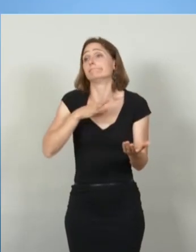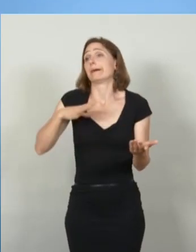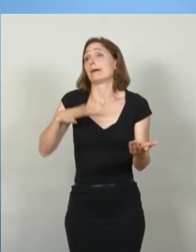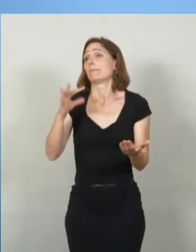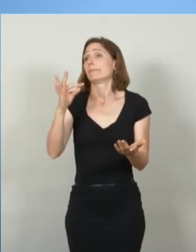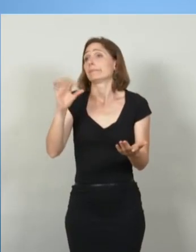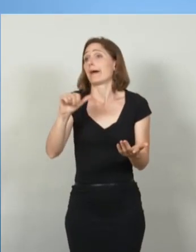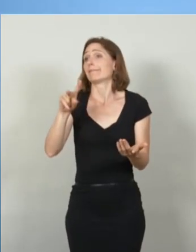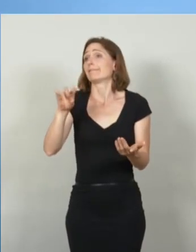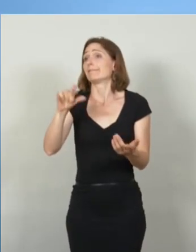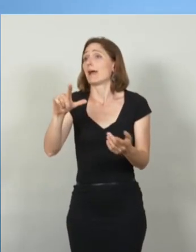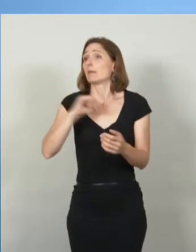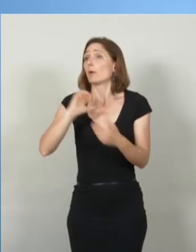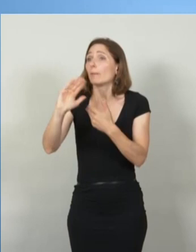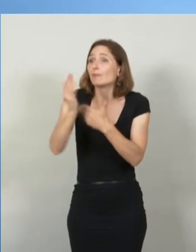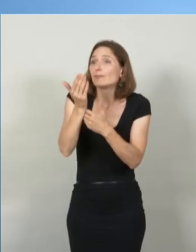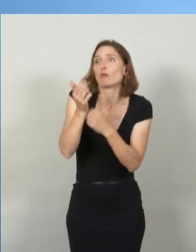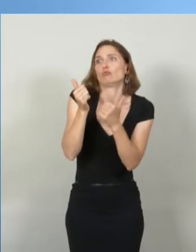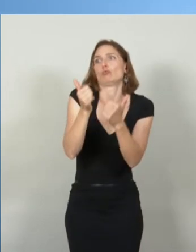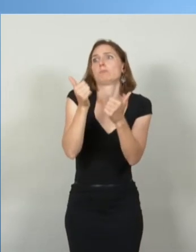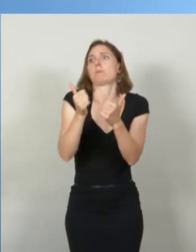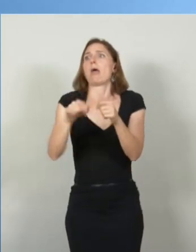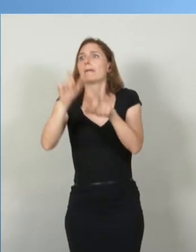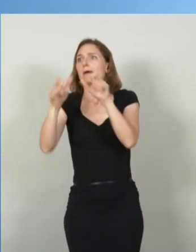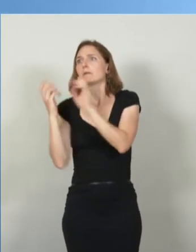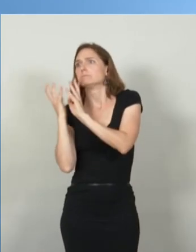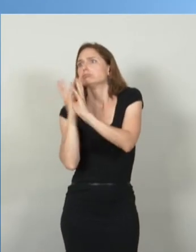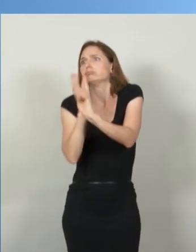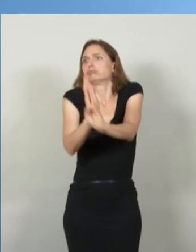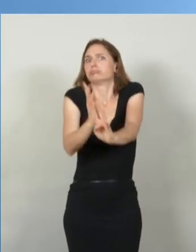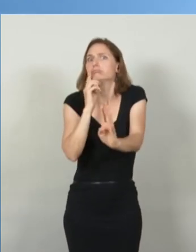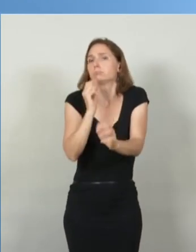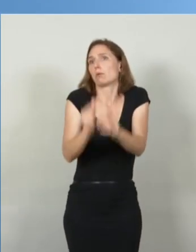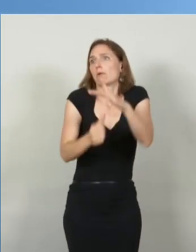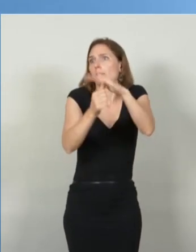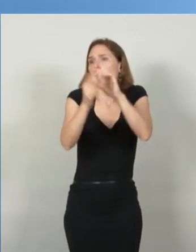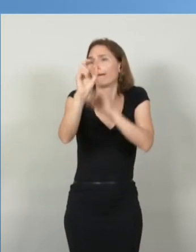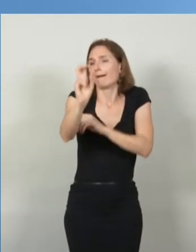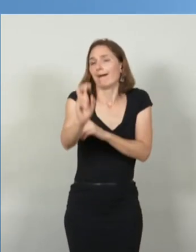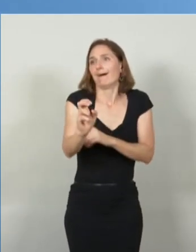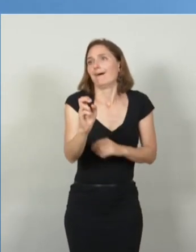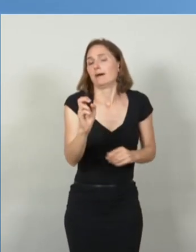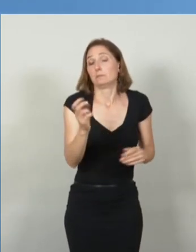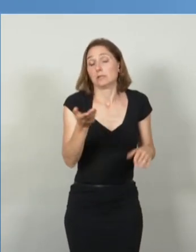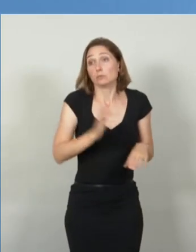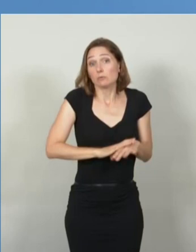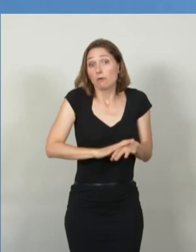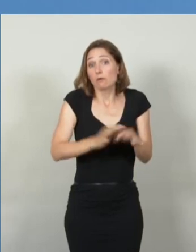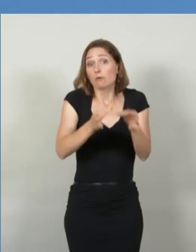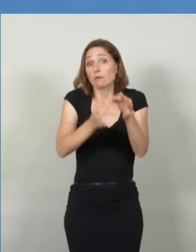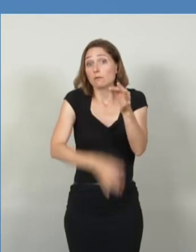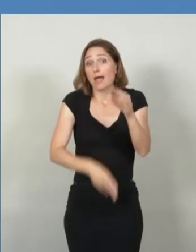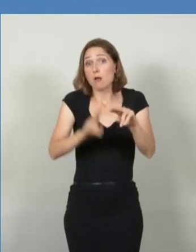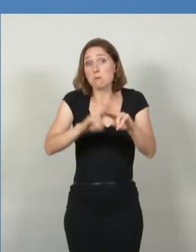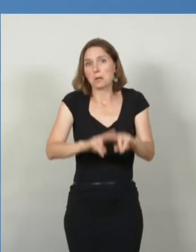vraiment c'était super qu'il y a eu plein de monde et que c'est un sacré rebondissement mais ce qui va rester de capital verte en réalité c'est vraiment pas